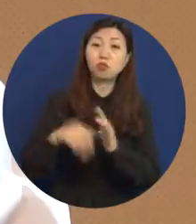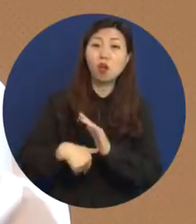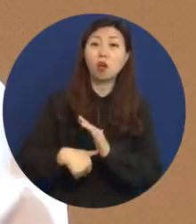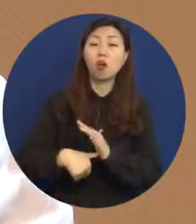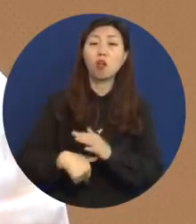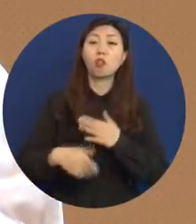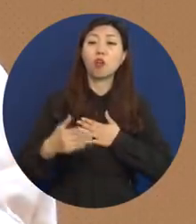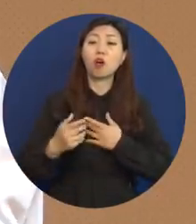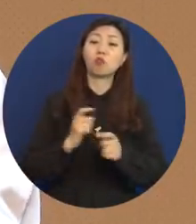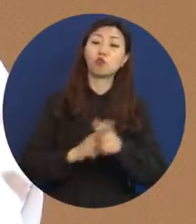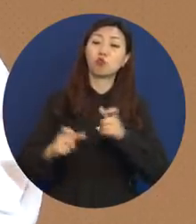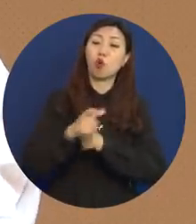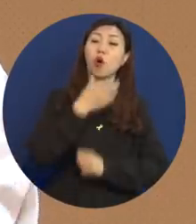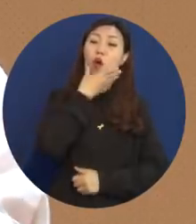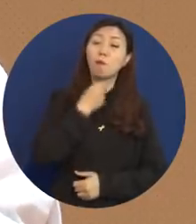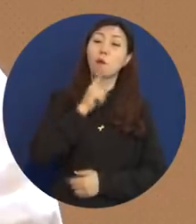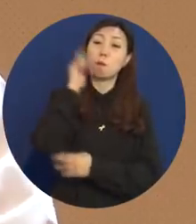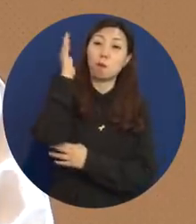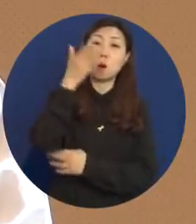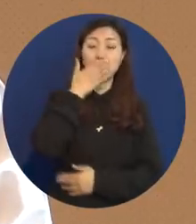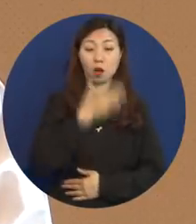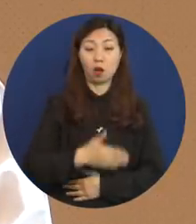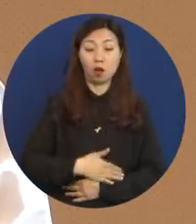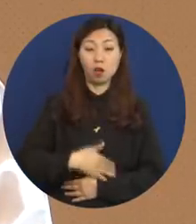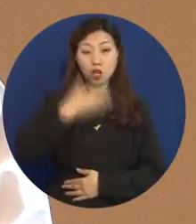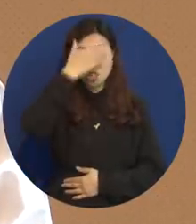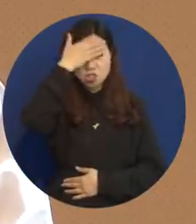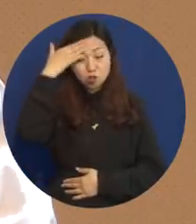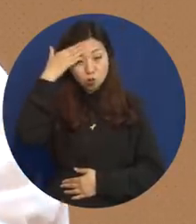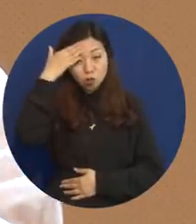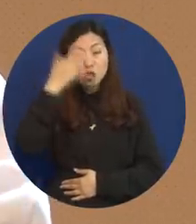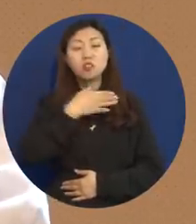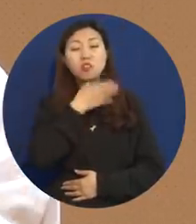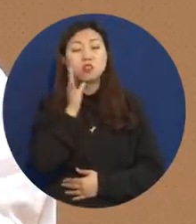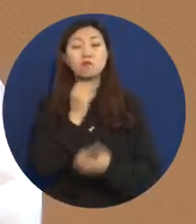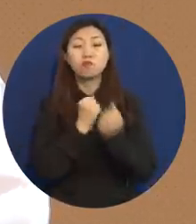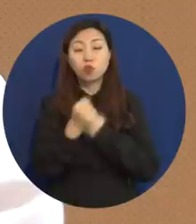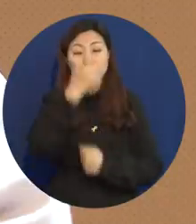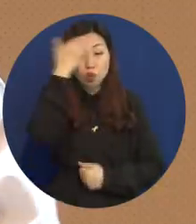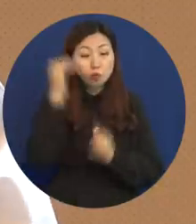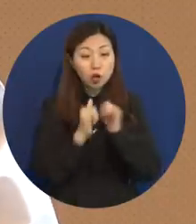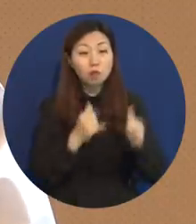있어요. 그래서 저는 늙어도 젊은이가 부럽지 않고